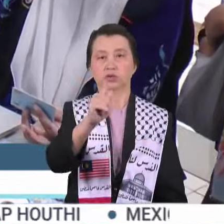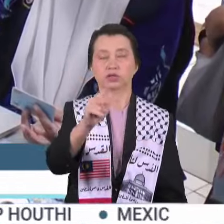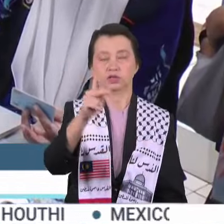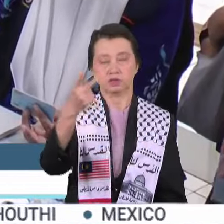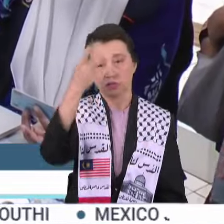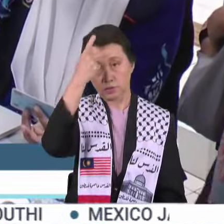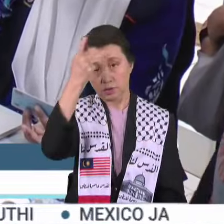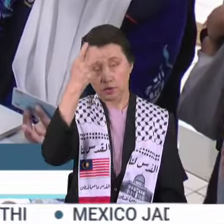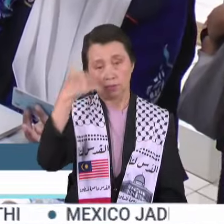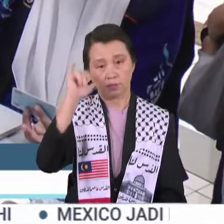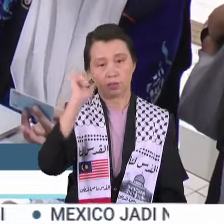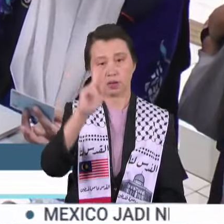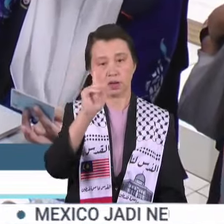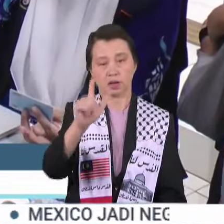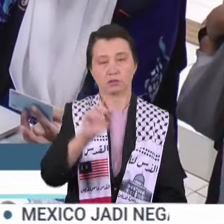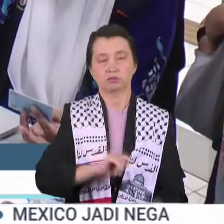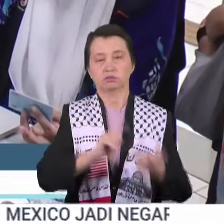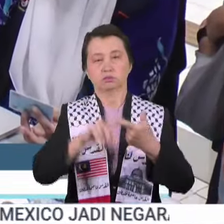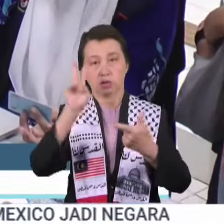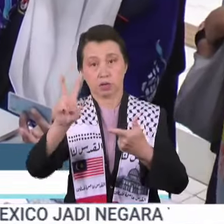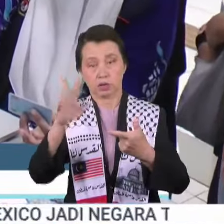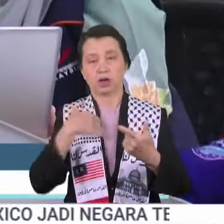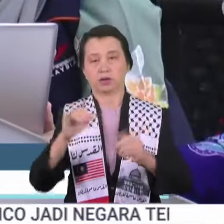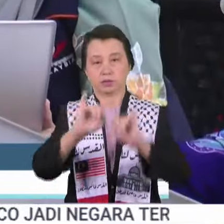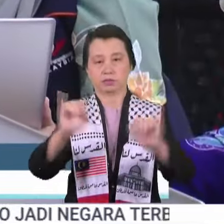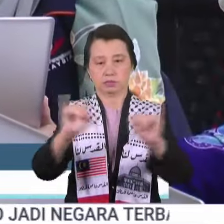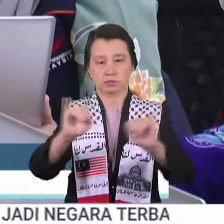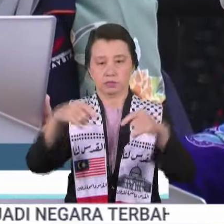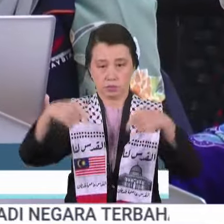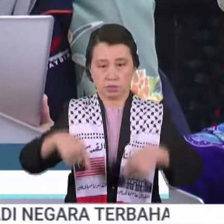ibu negara sesi kedua di jadual diadakan isnin ini